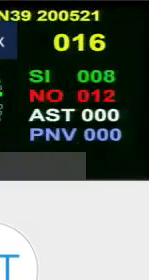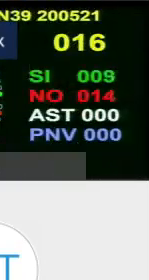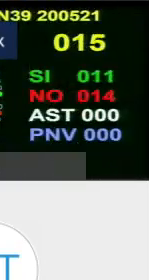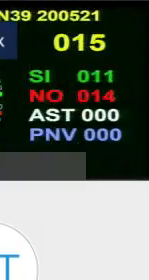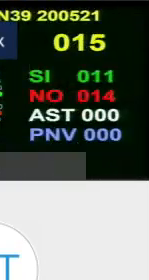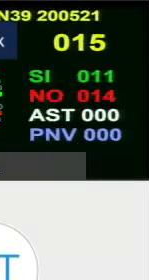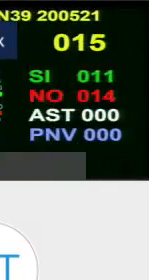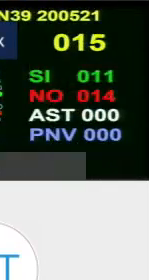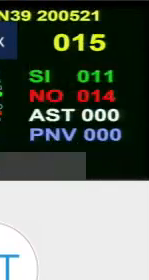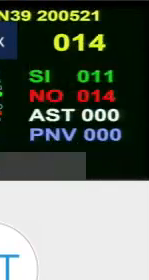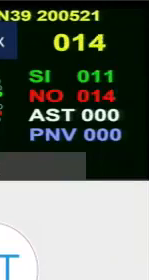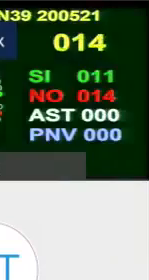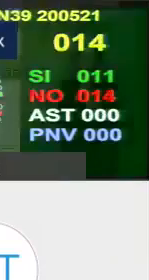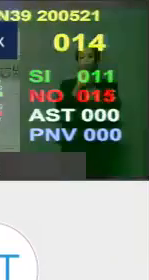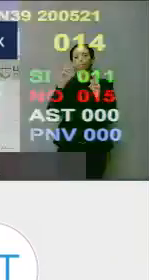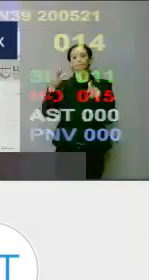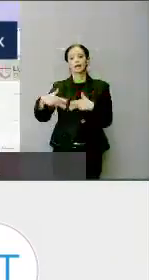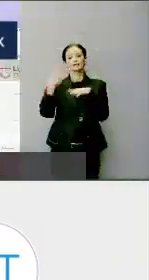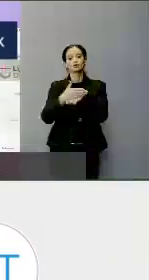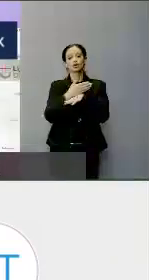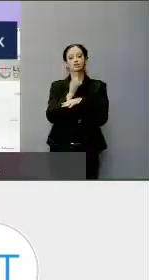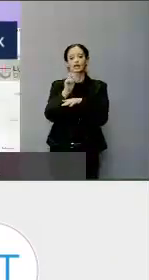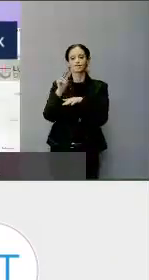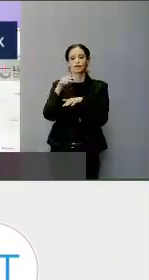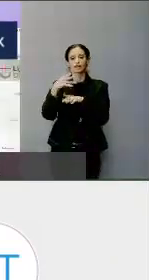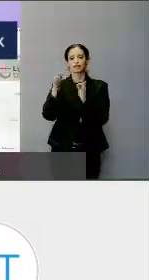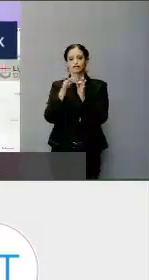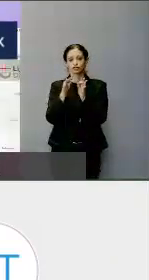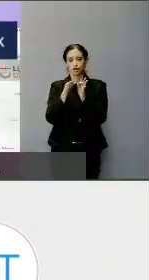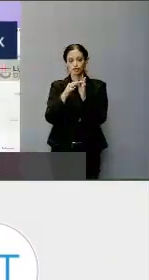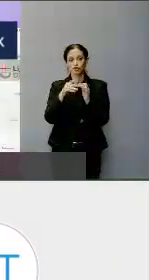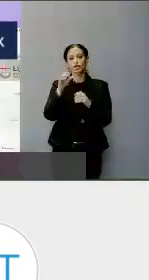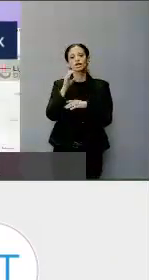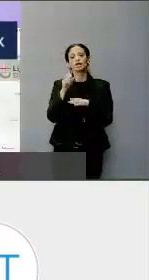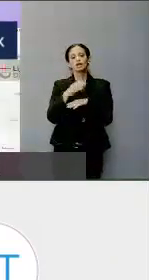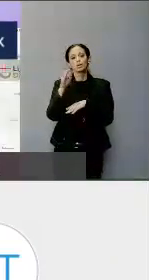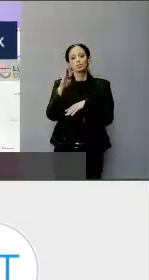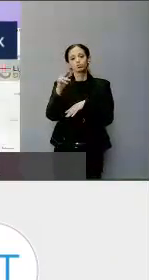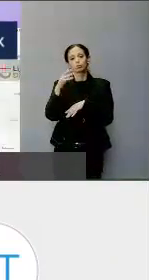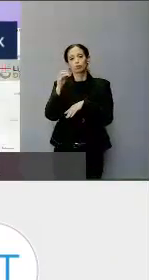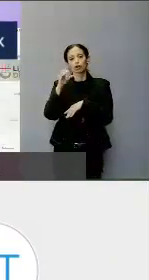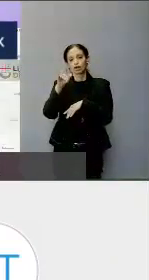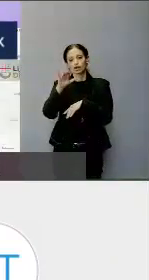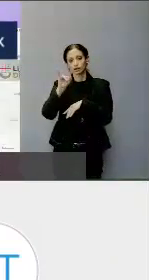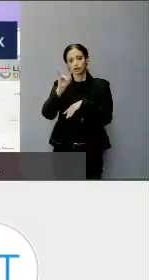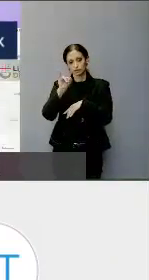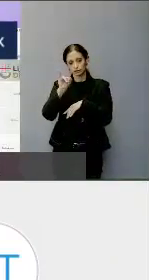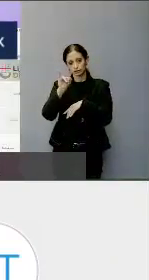da remoto sempre 5 considerevolmente consigliera bruccoleri